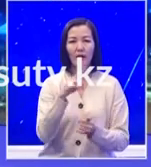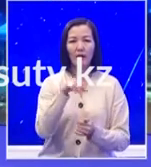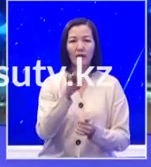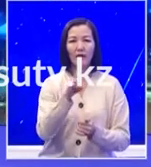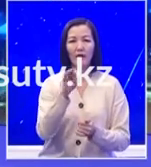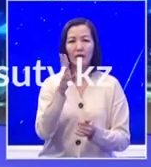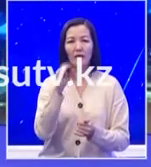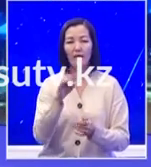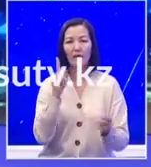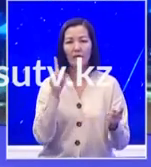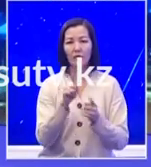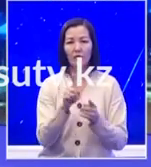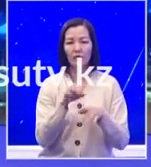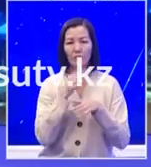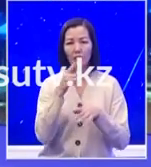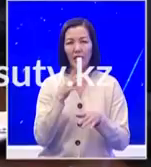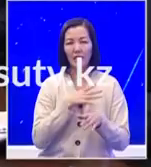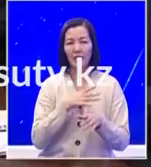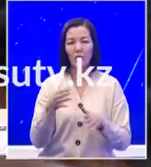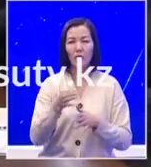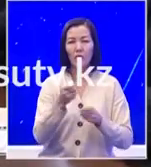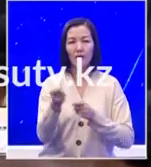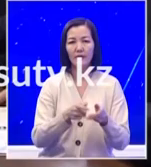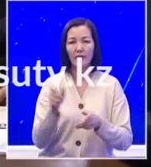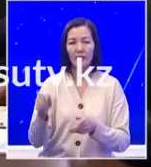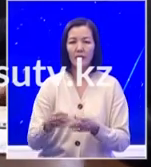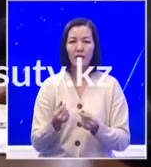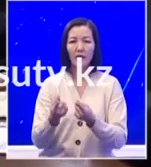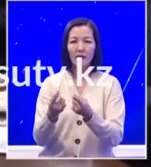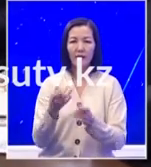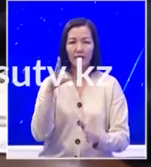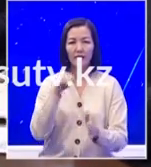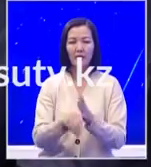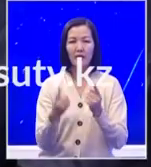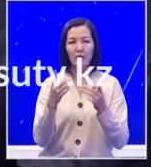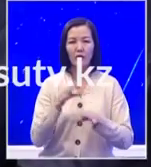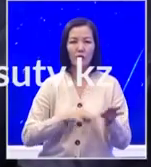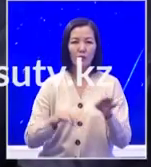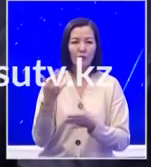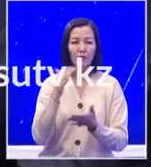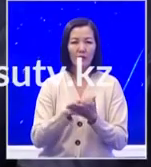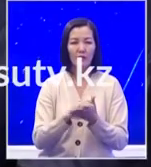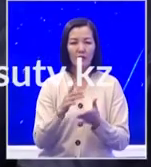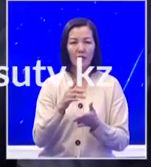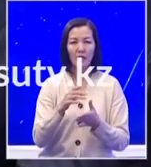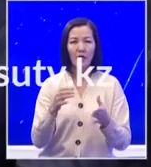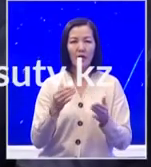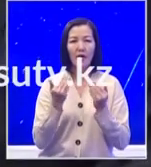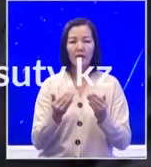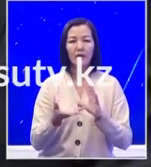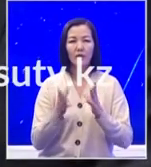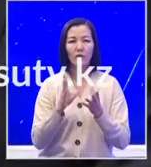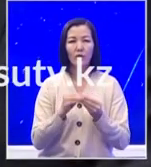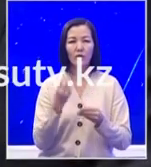Райли өкілдерімен кездесуінде айтылды. Амандық Баталов инвесторларды қабылдап, ірі жобамен танысты. Компания өкілдерінің айтуынша, порт аумағы